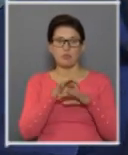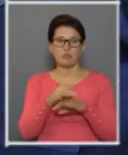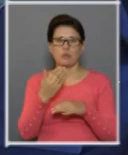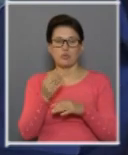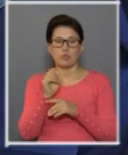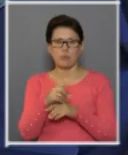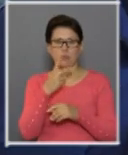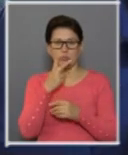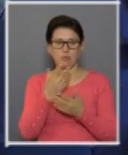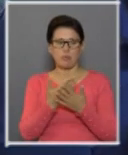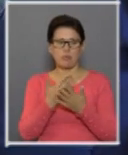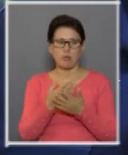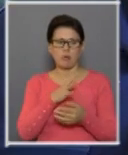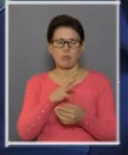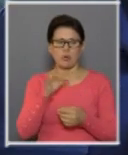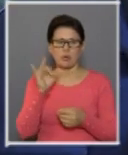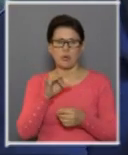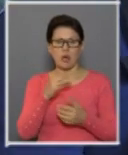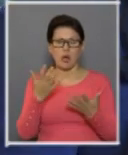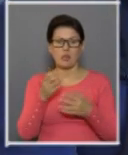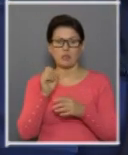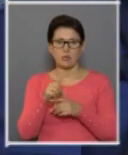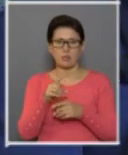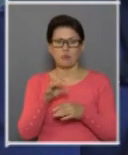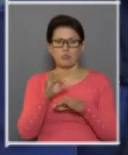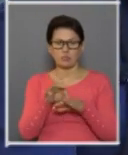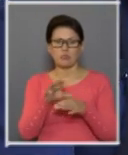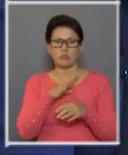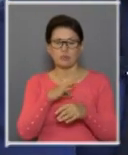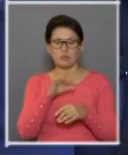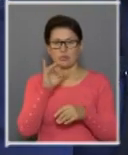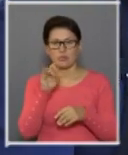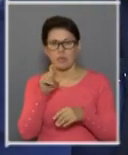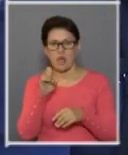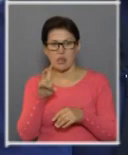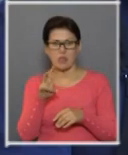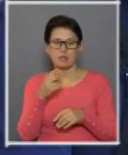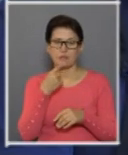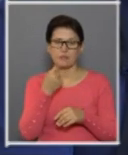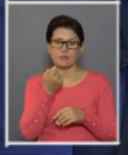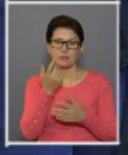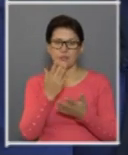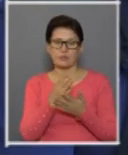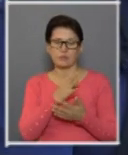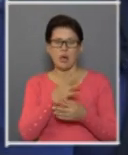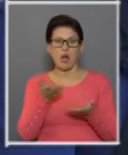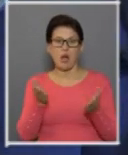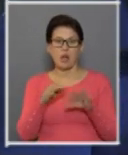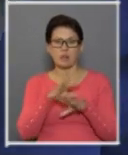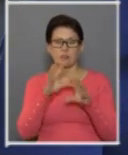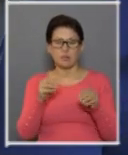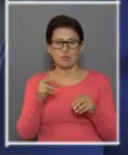Соның тапсырысына қарай әртүрлі қалай тапсырыс береді, соған қарай сол дизайн жасау бізге қиындау тұрады.